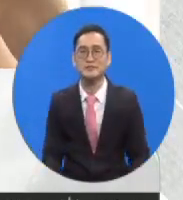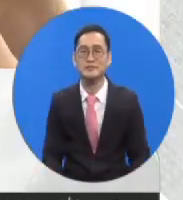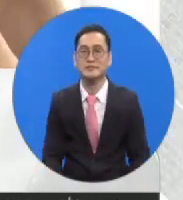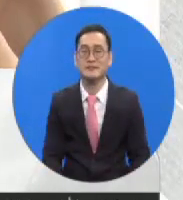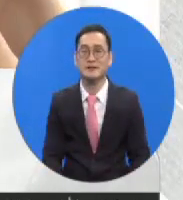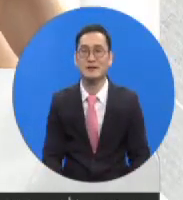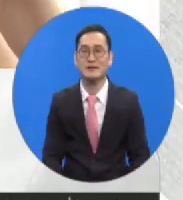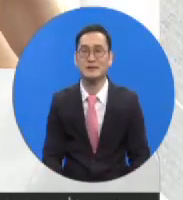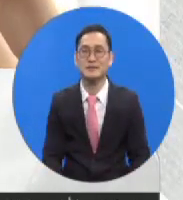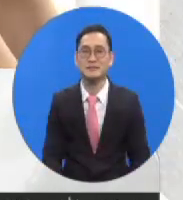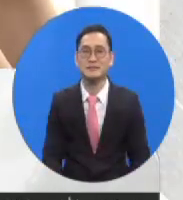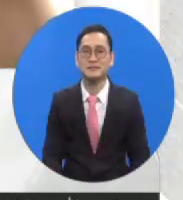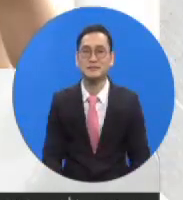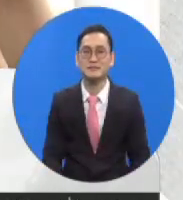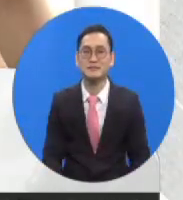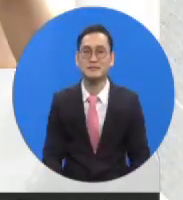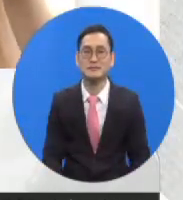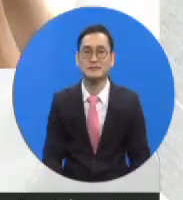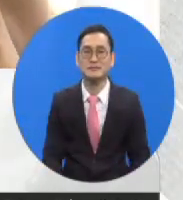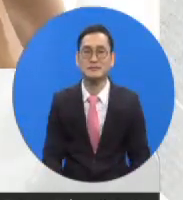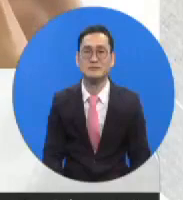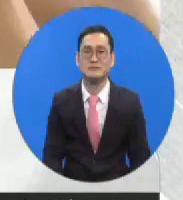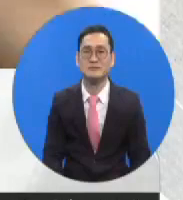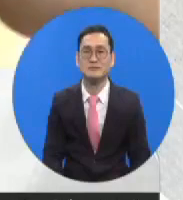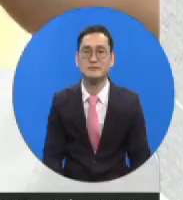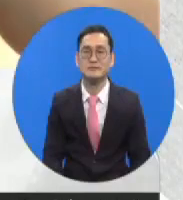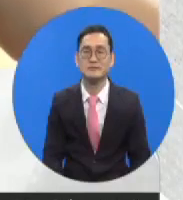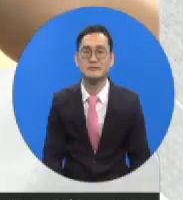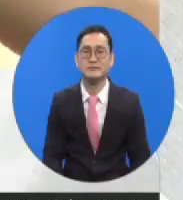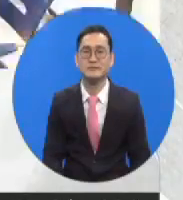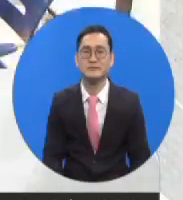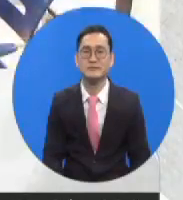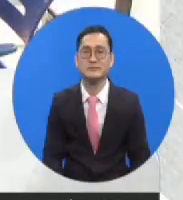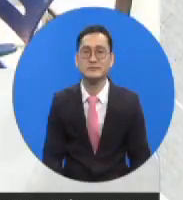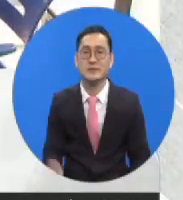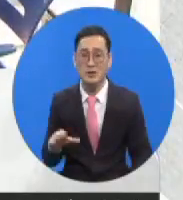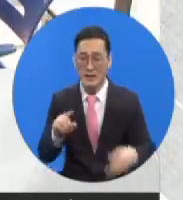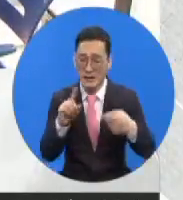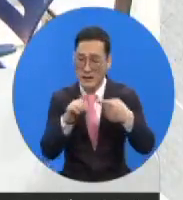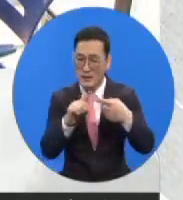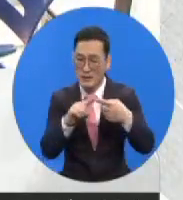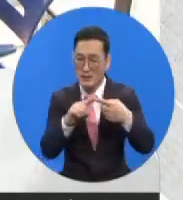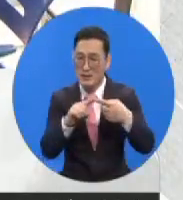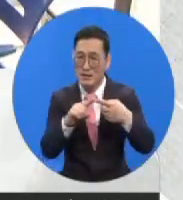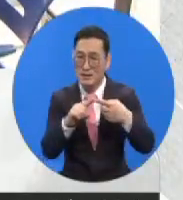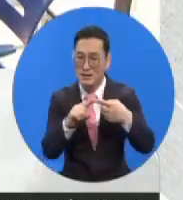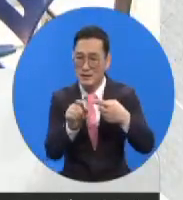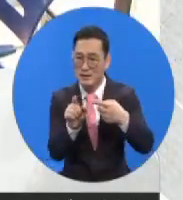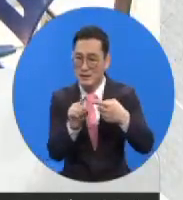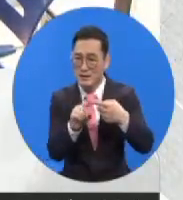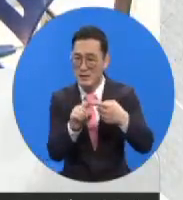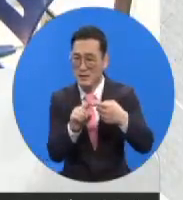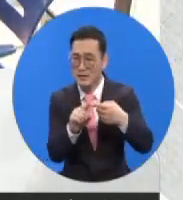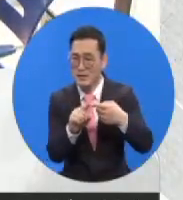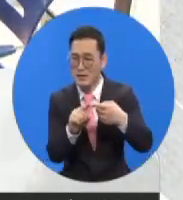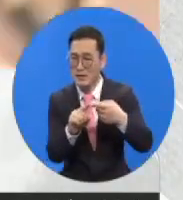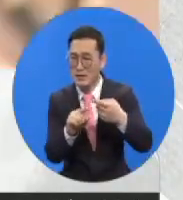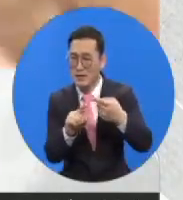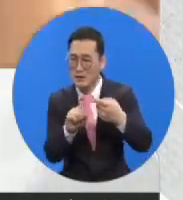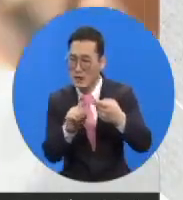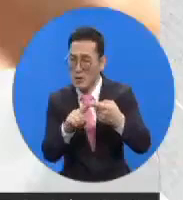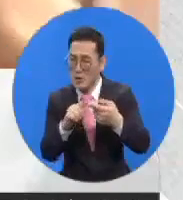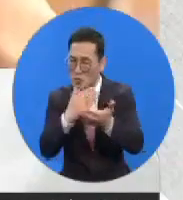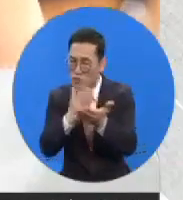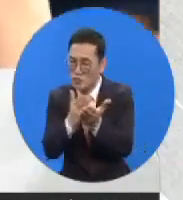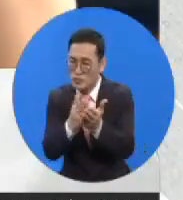해서 1시간 이내가 아니라 24시간 또는 그 이상 후에 반응이 나타나는 경우들도 있어요. 그러니까 이게